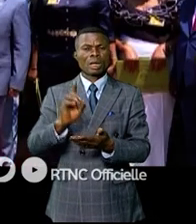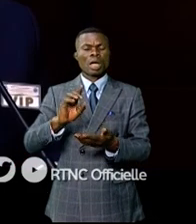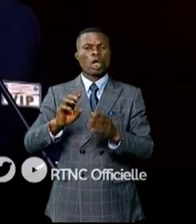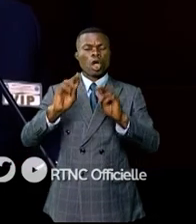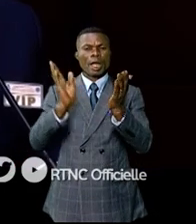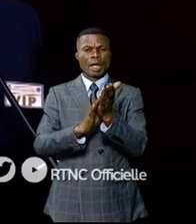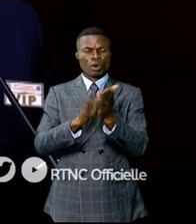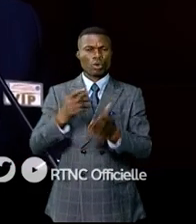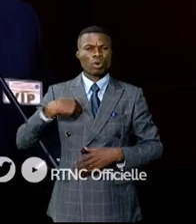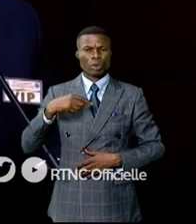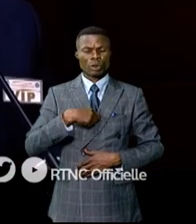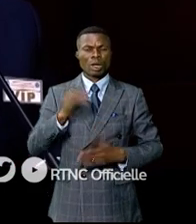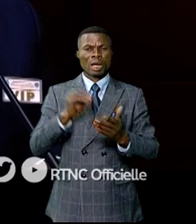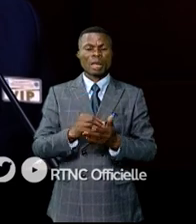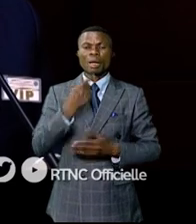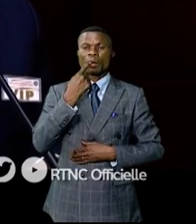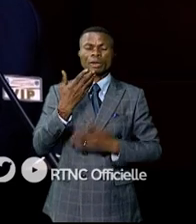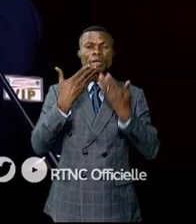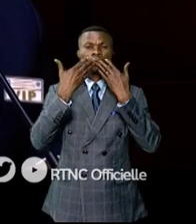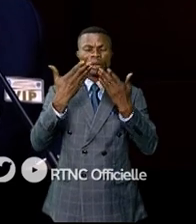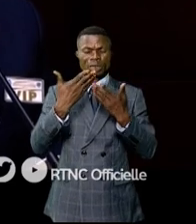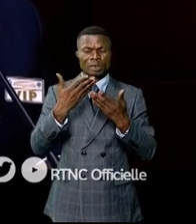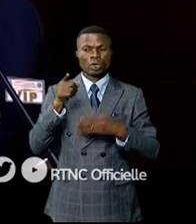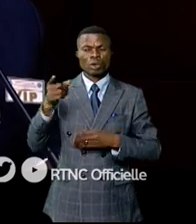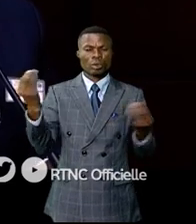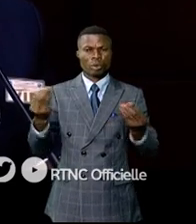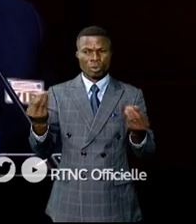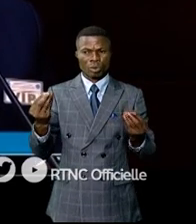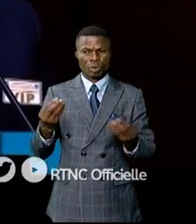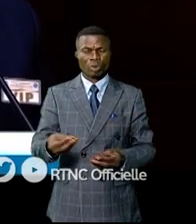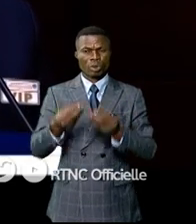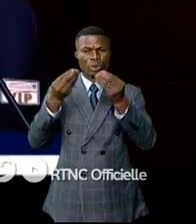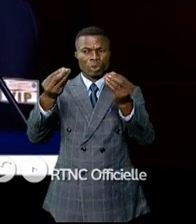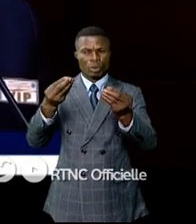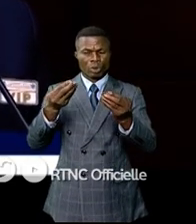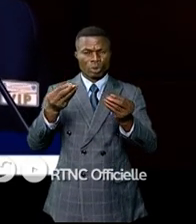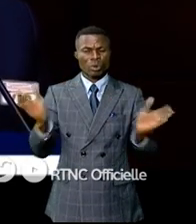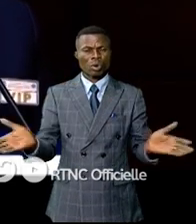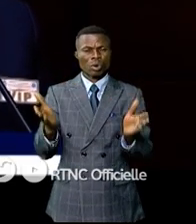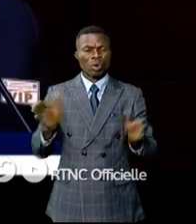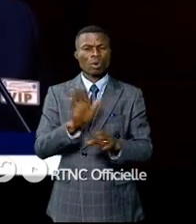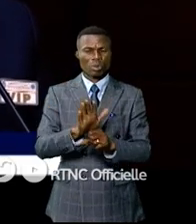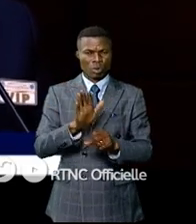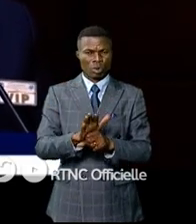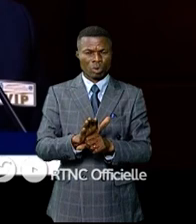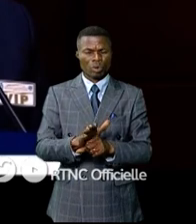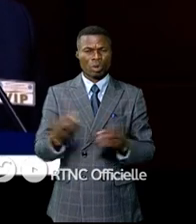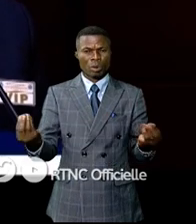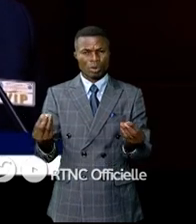collège. Je le remercie aussi puisque il a donné toute la stimulation nécessaire pour